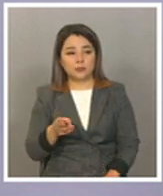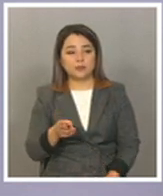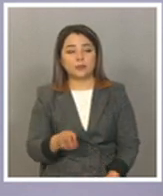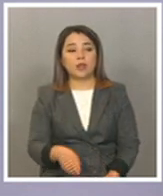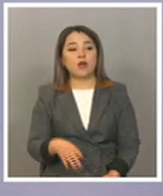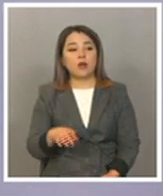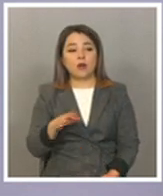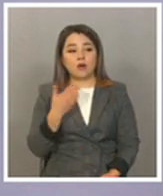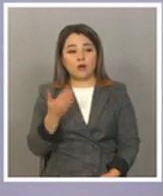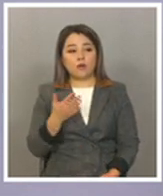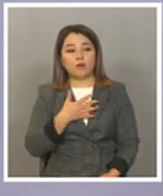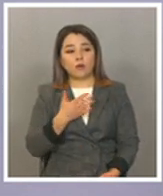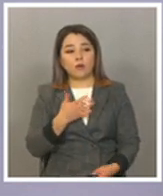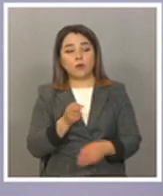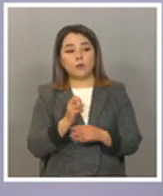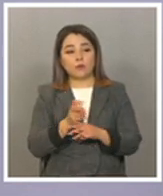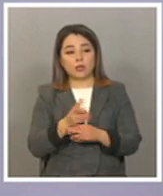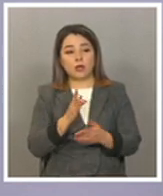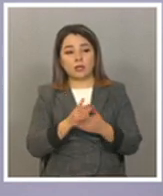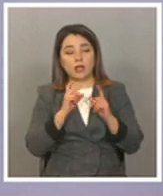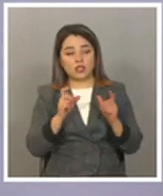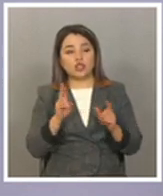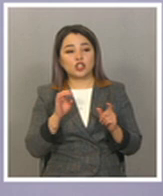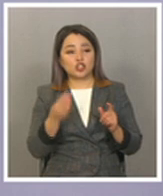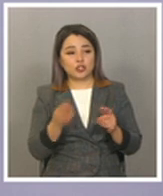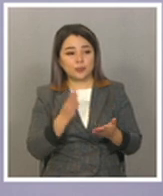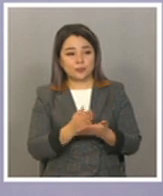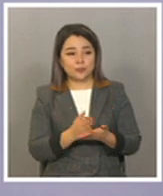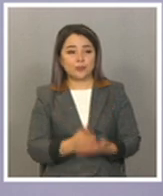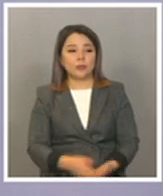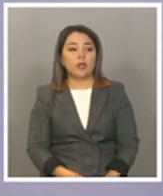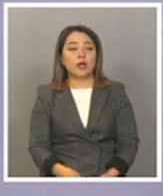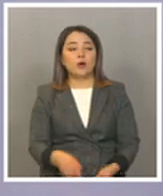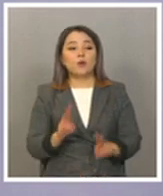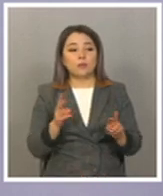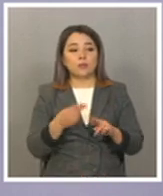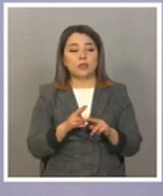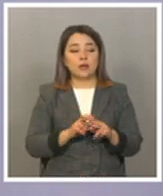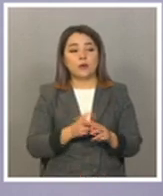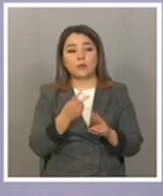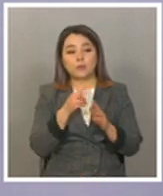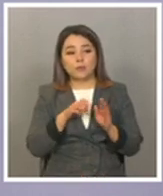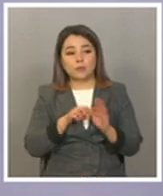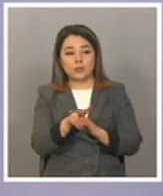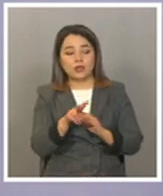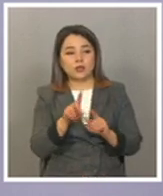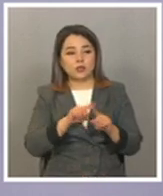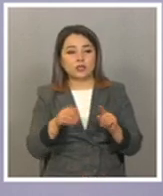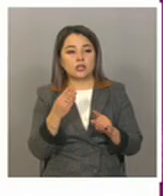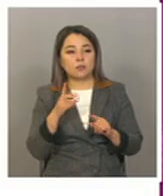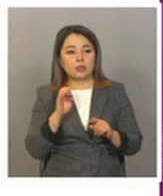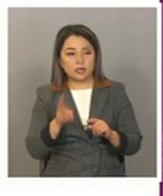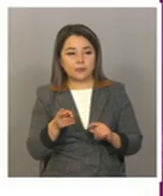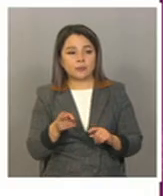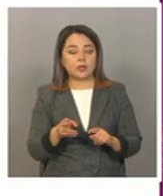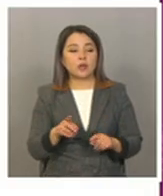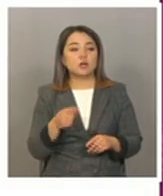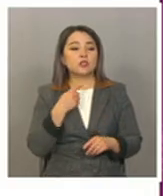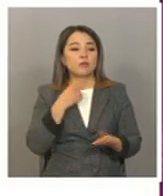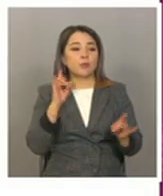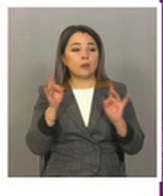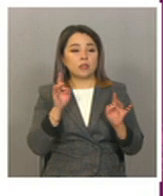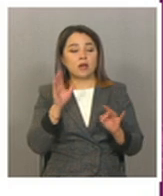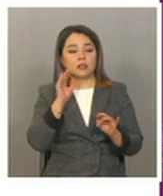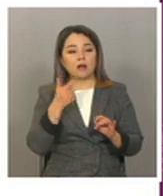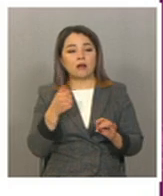которым прогоняют курицу – кыш. Выражение кого-либо быстро проскользнувшего – шмык. Звукоподражание собаки –